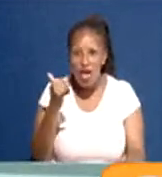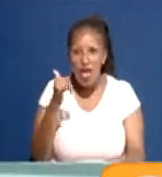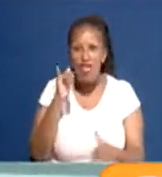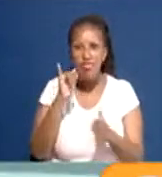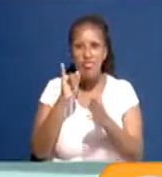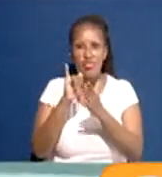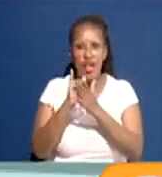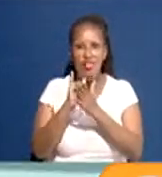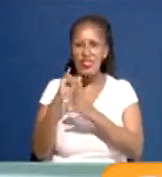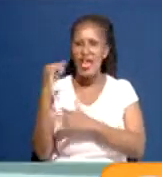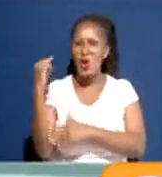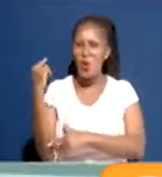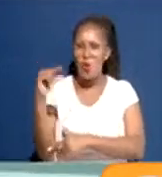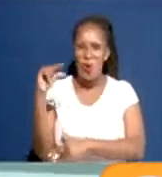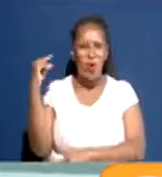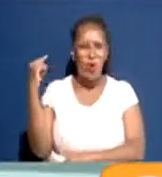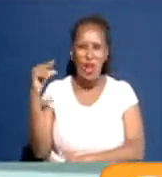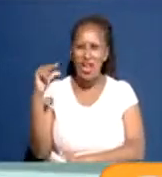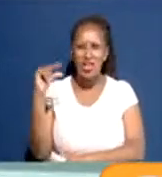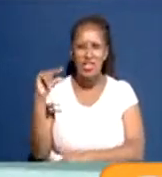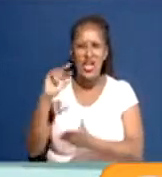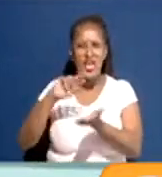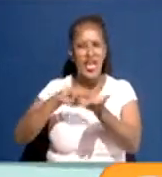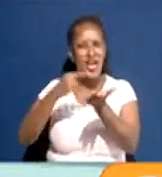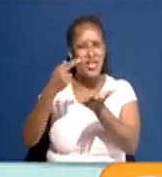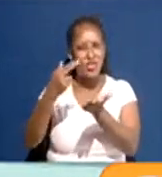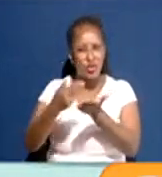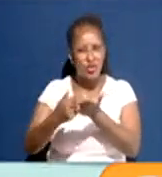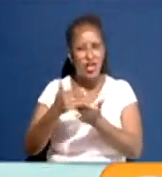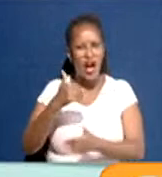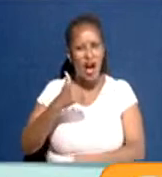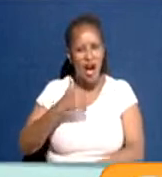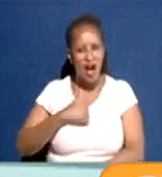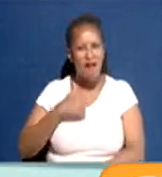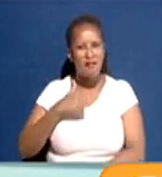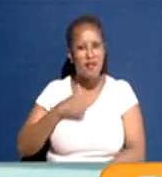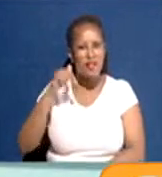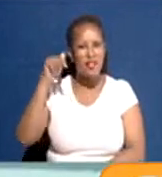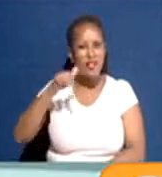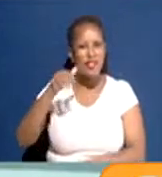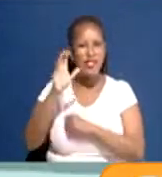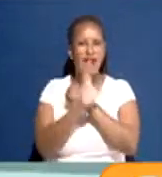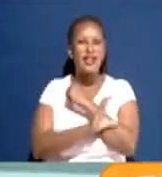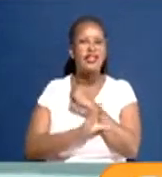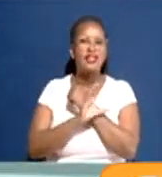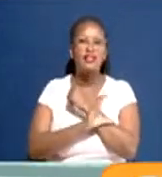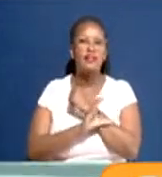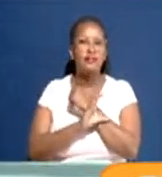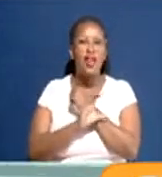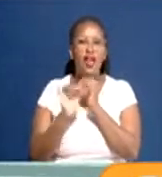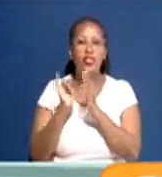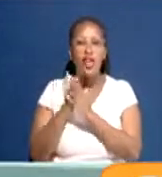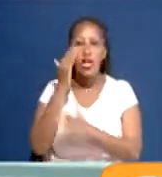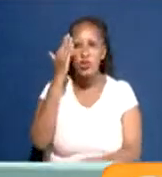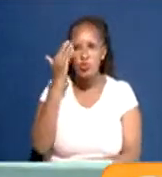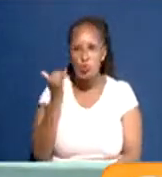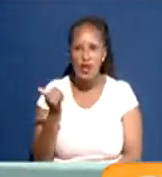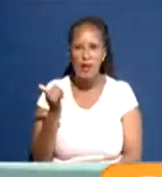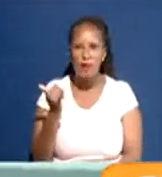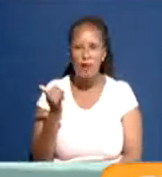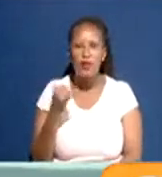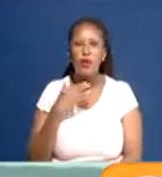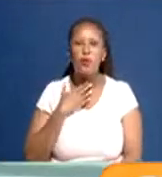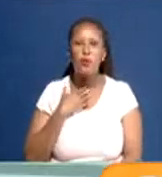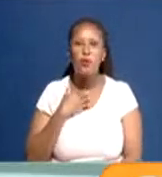the jewel of the resources we have in the Republic of Kenya. Na ndio sababu hiyo